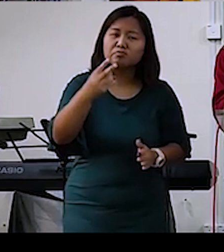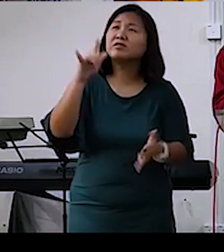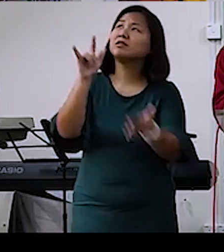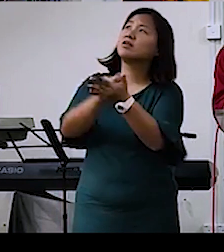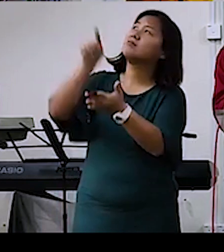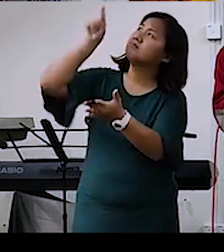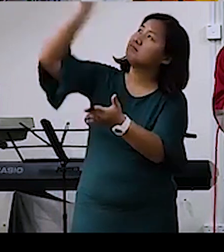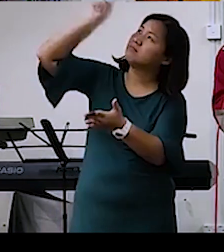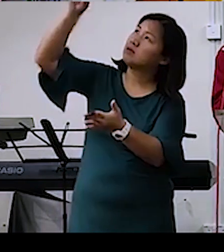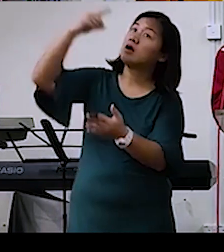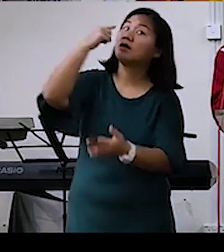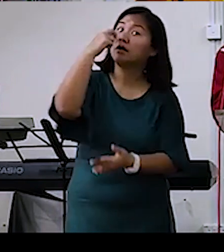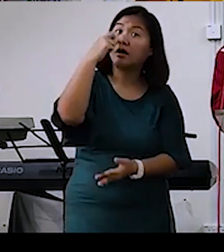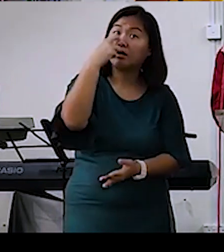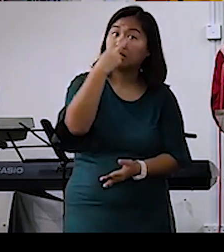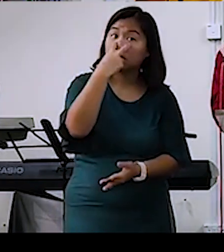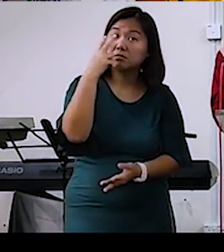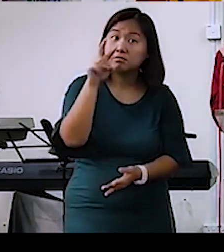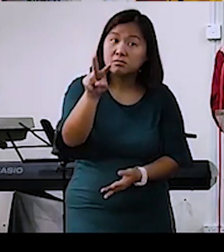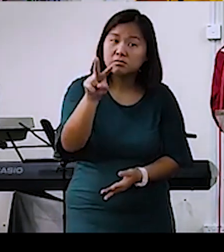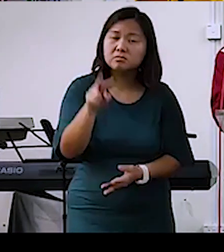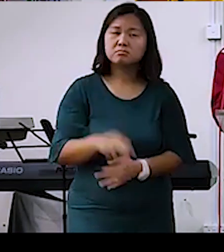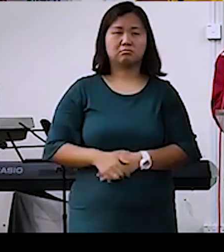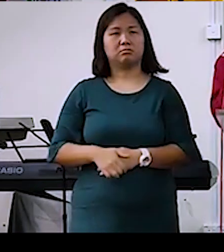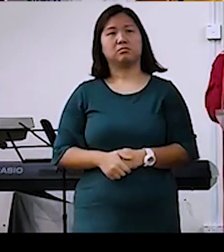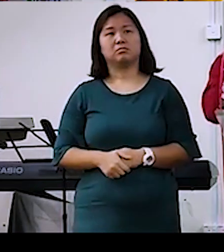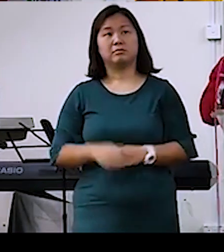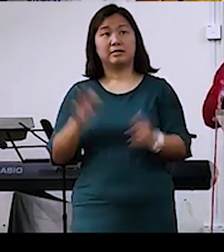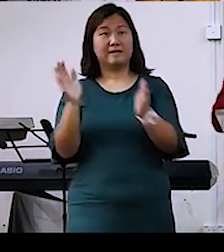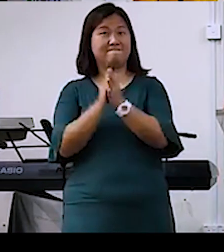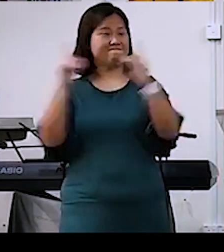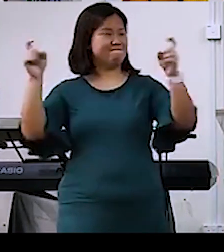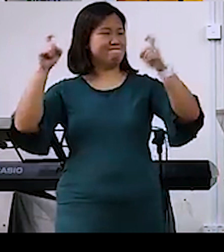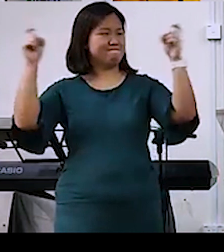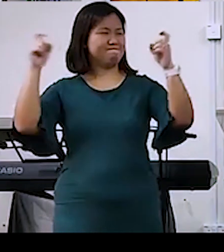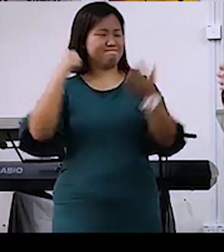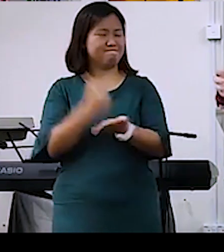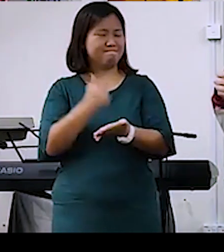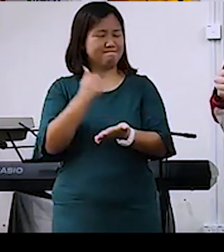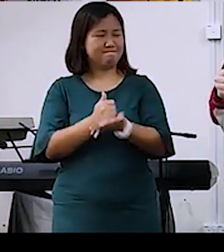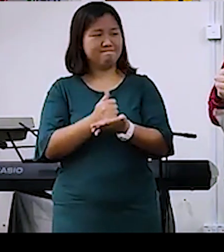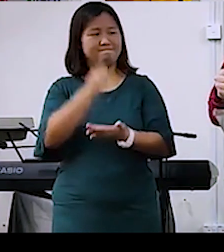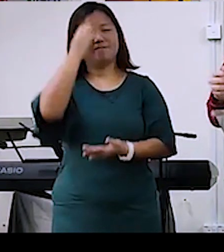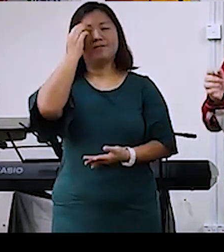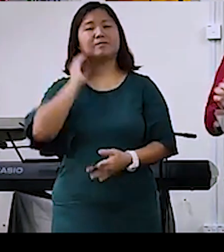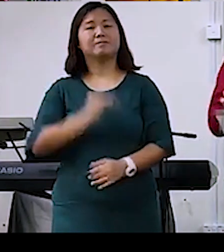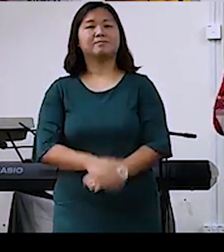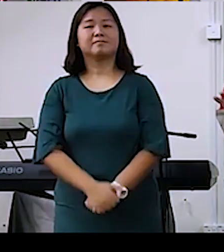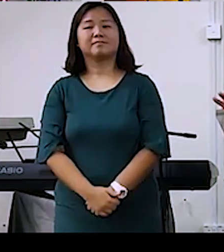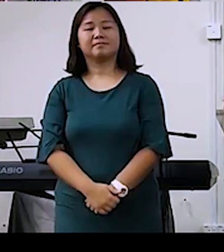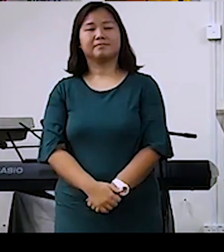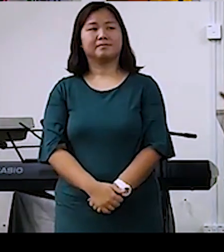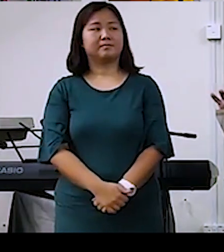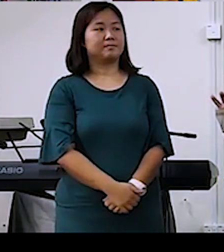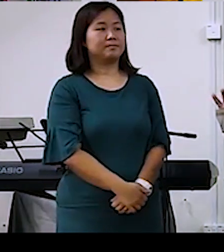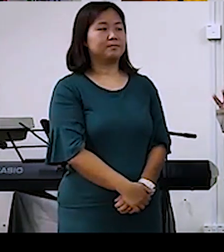of God. Who can say amen? Amen. Hallelujah. 当我们作为真正的上帝的孩子的仆人的时候呢，我们